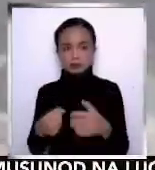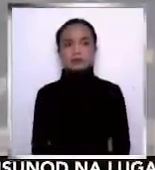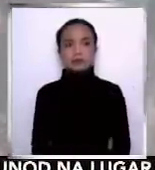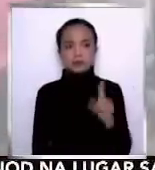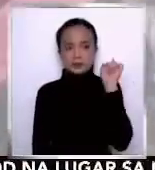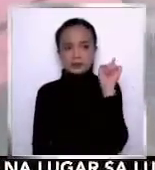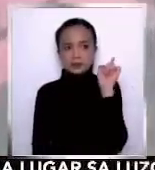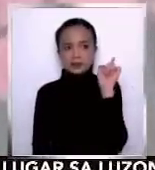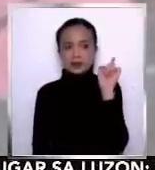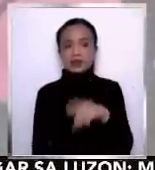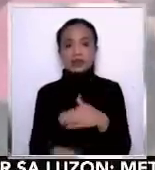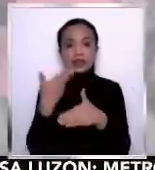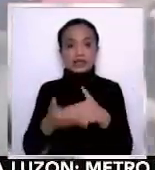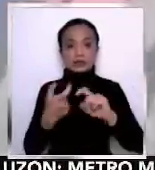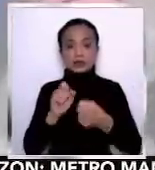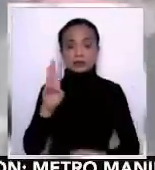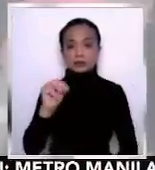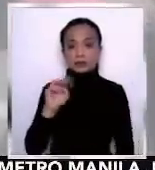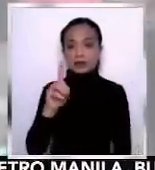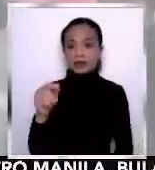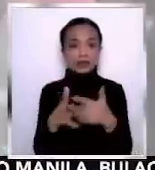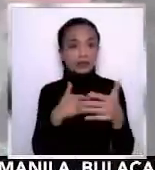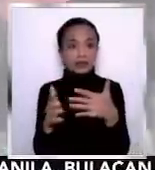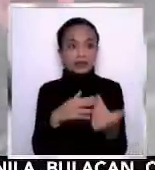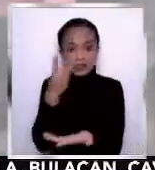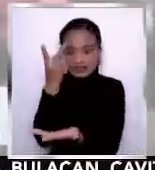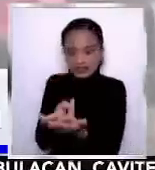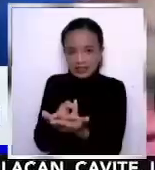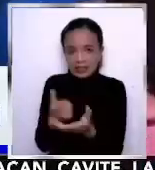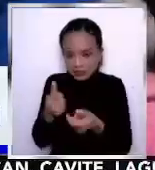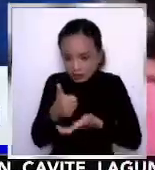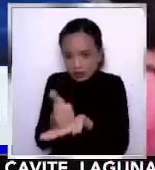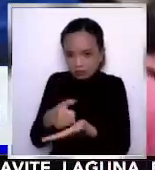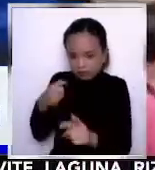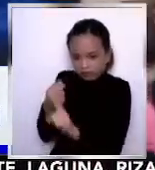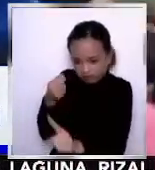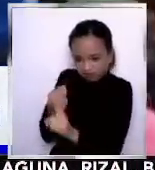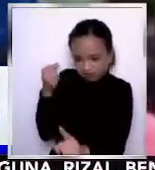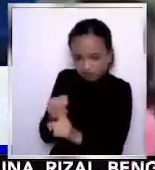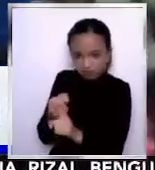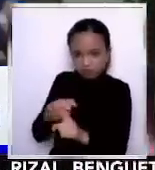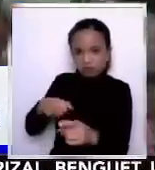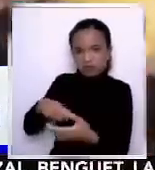Ang isa pang taga-MMDA, kahit nakahiga na sa sahig, pinagtulungan ang pagsasapakin at pinagtatadyakan pa.